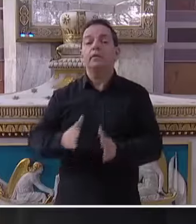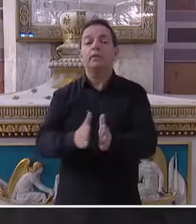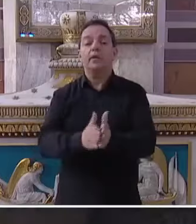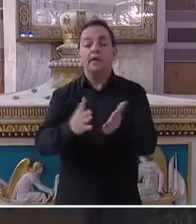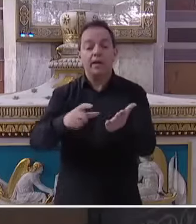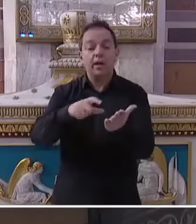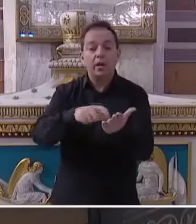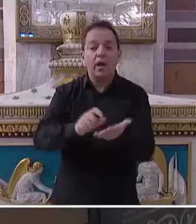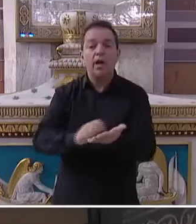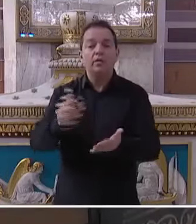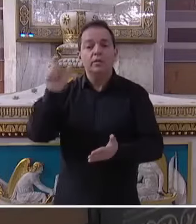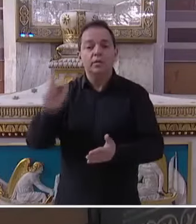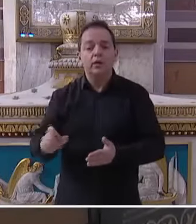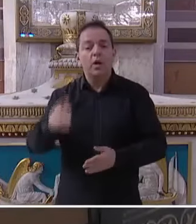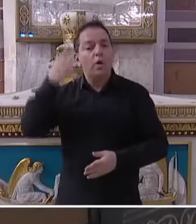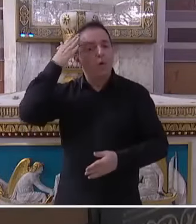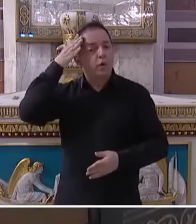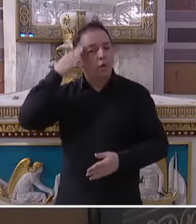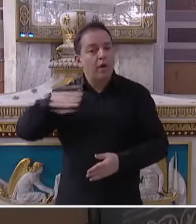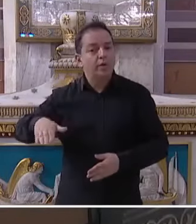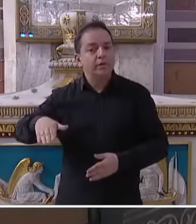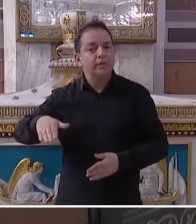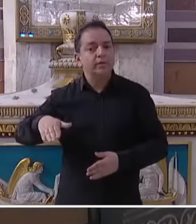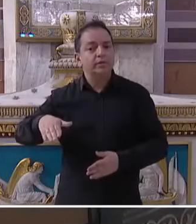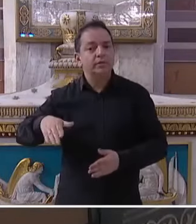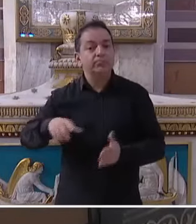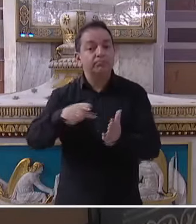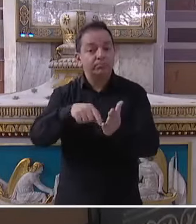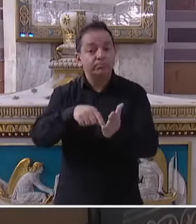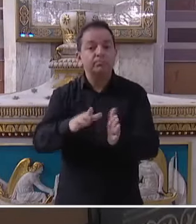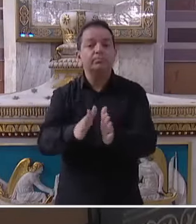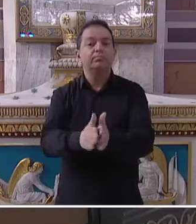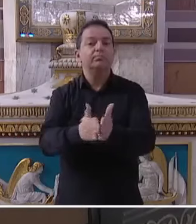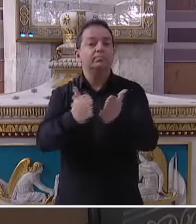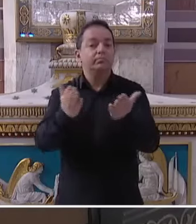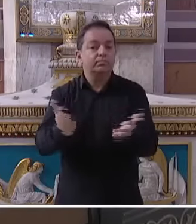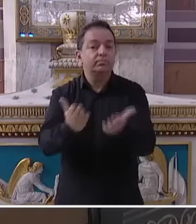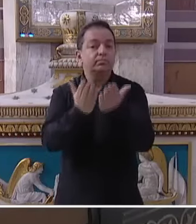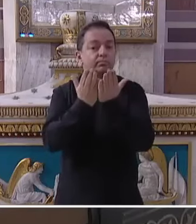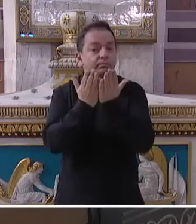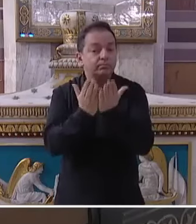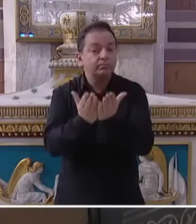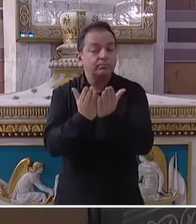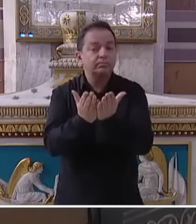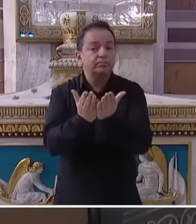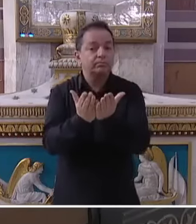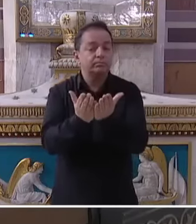Εκ του κατά Ιωάννην Αγίου Ευαγγελίου το ανάγνωσμα.